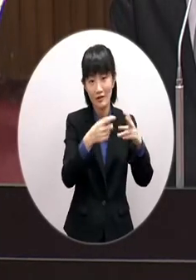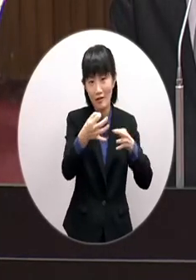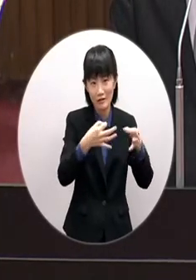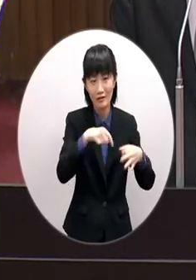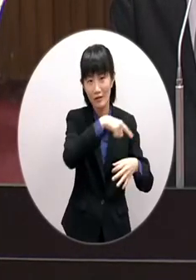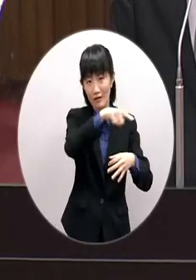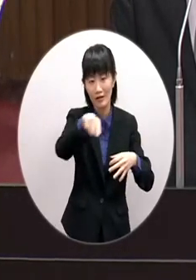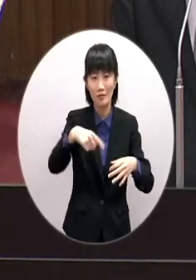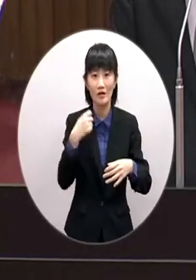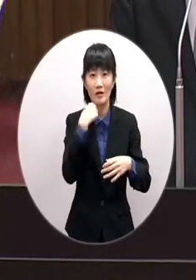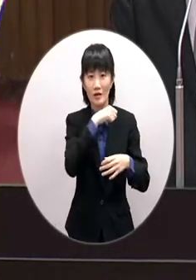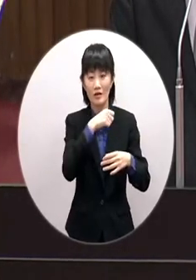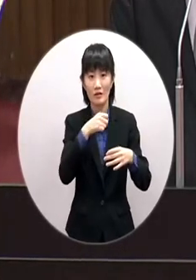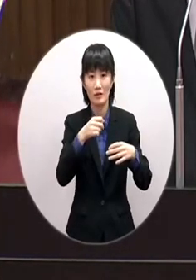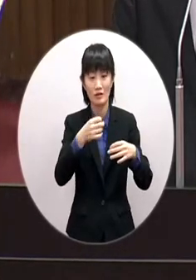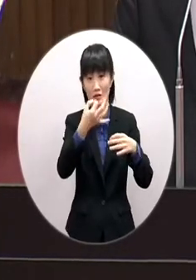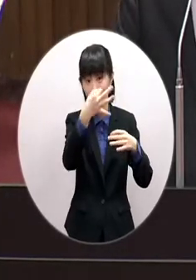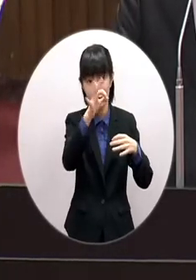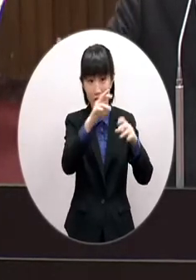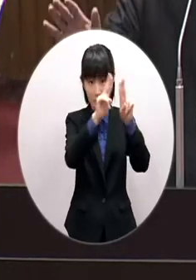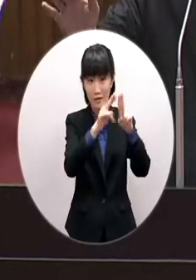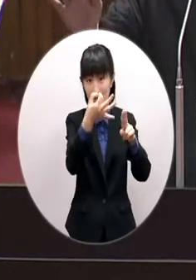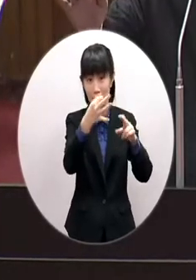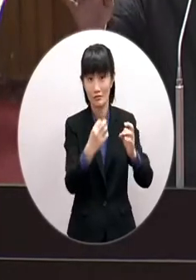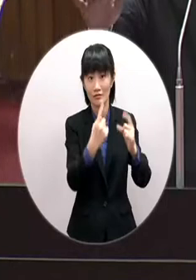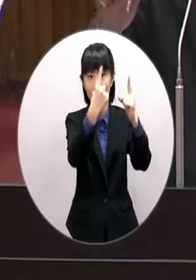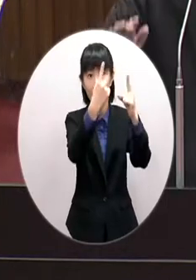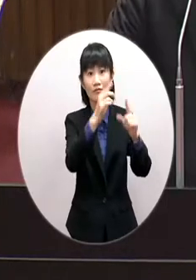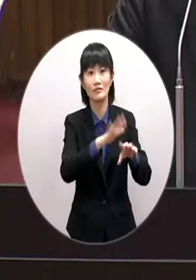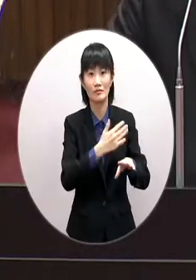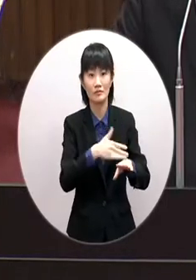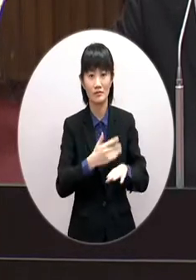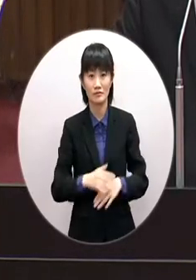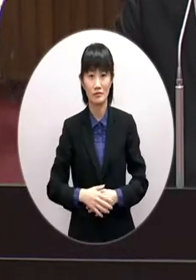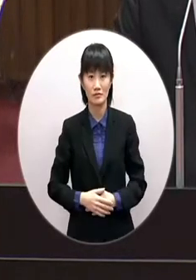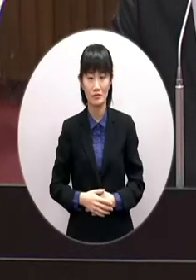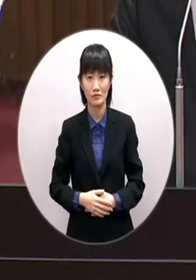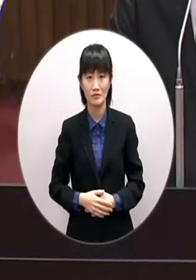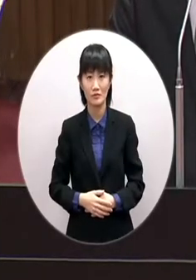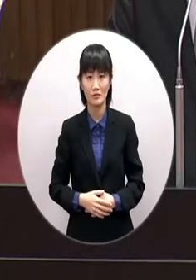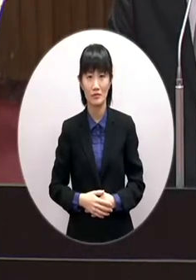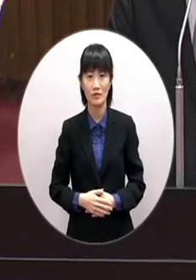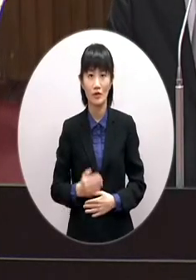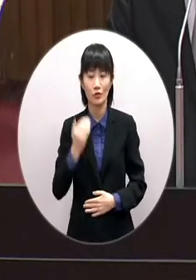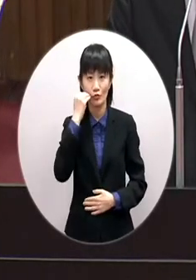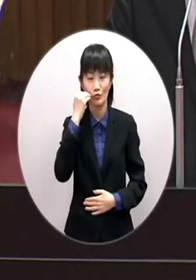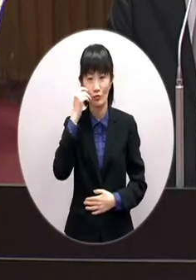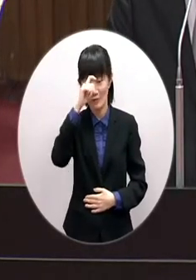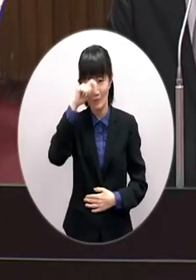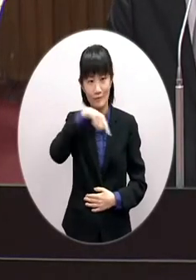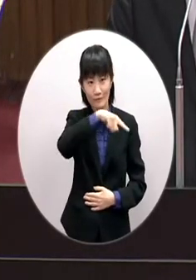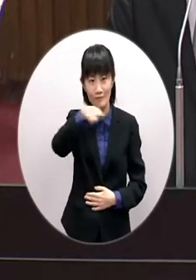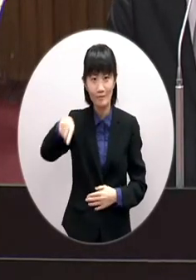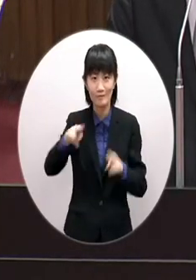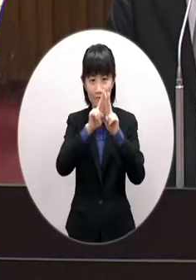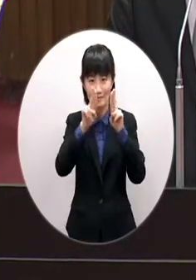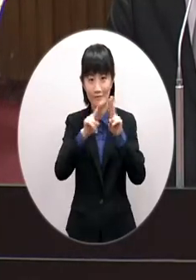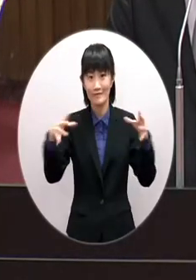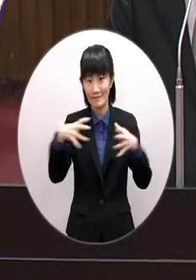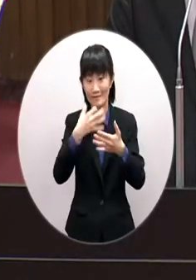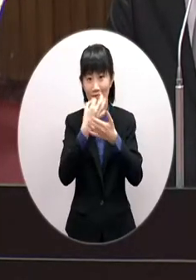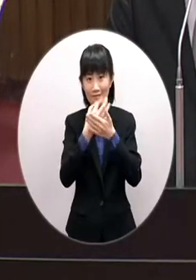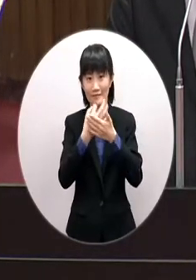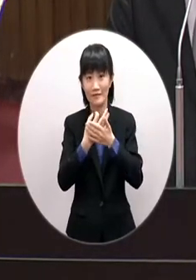没有调涨。那如果哈，他们也能够做一些节能的措施，那我相信剩